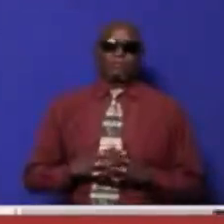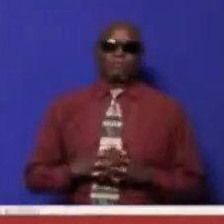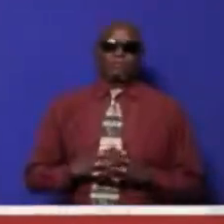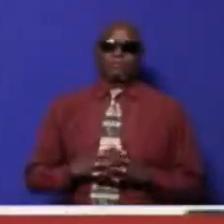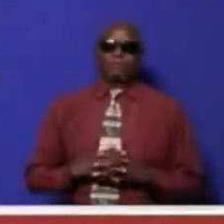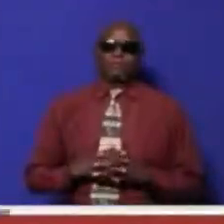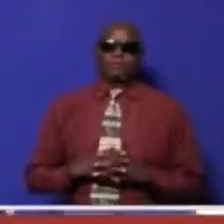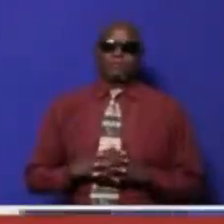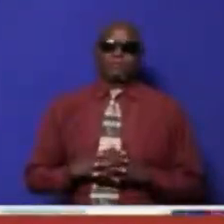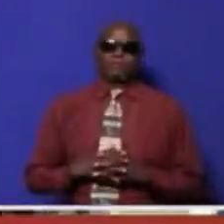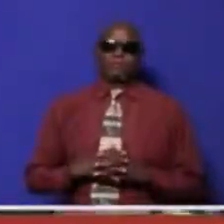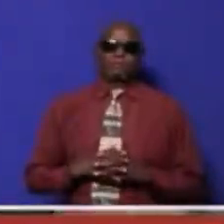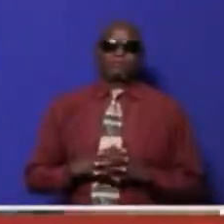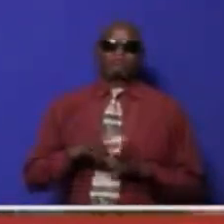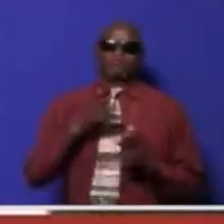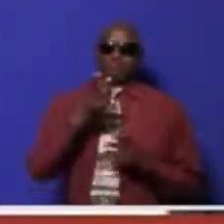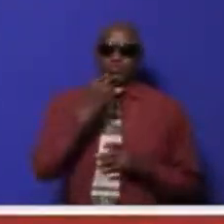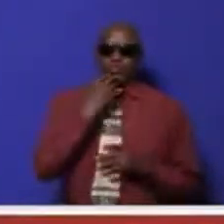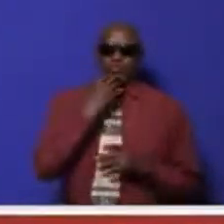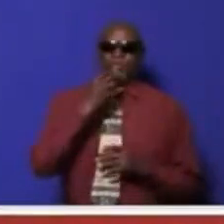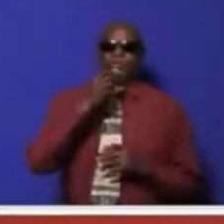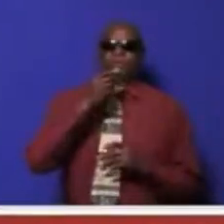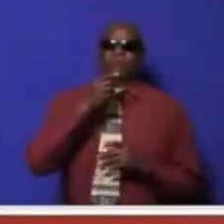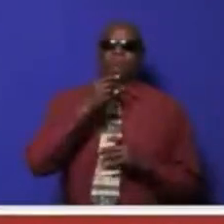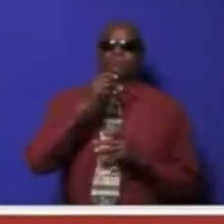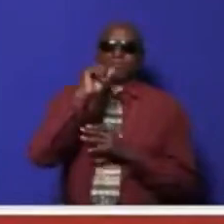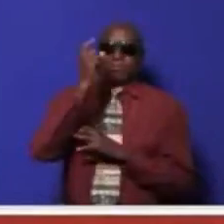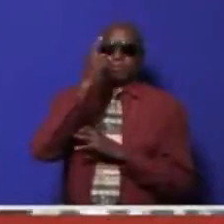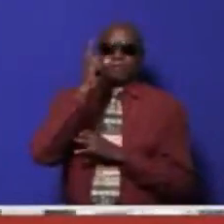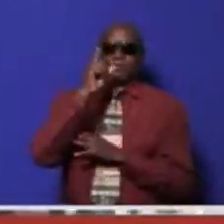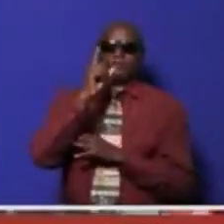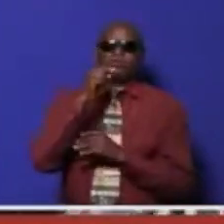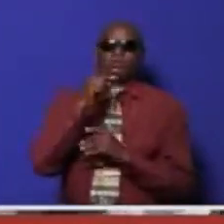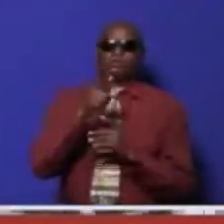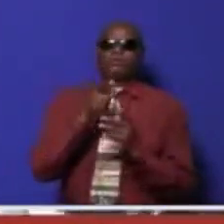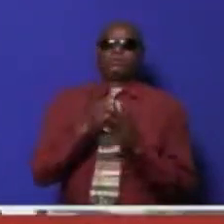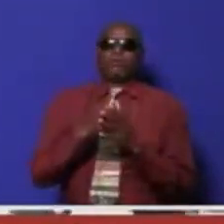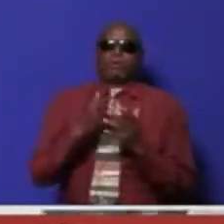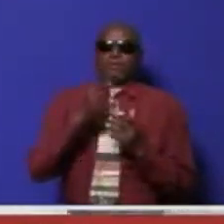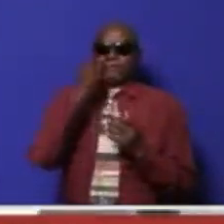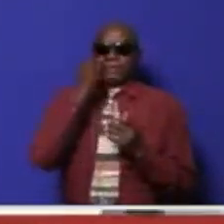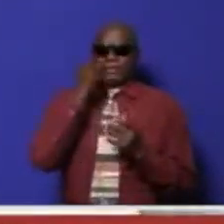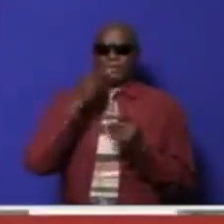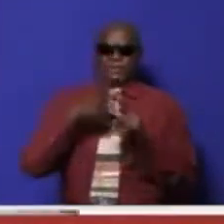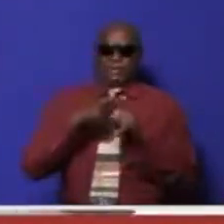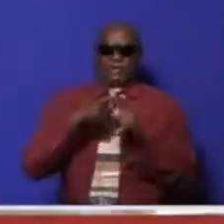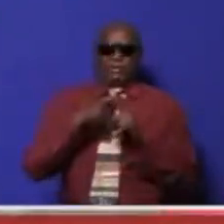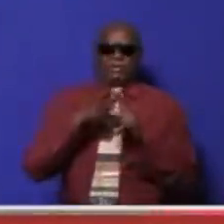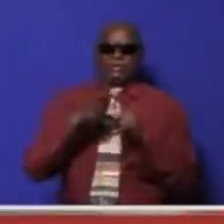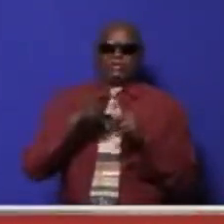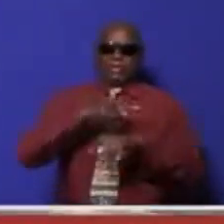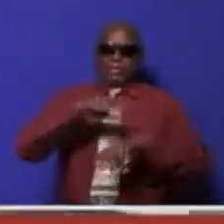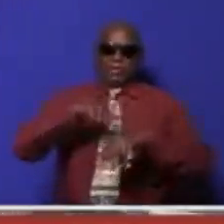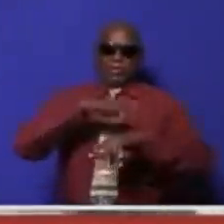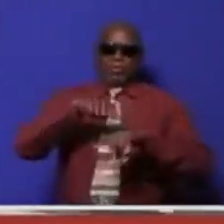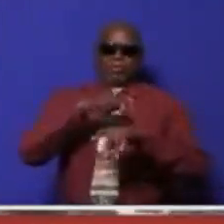Ndiyo taswira kamili siku ya Jumanne jijini Nairobi. Mbio sawia na zapaka na panya kwa zaidi ya masaa matatu kati ya